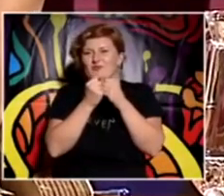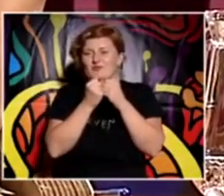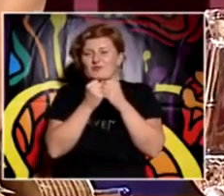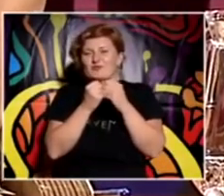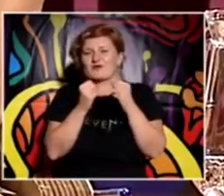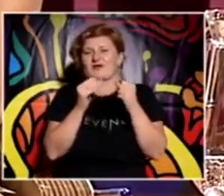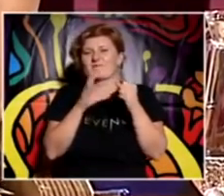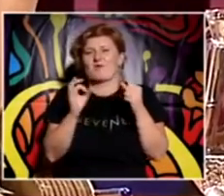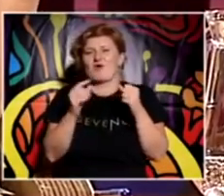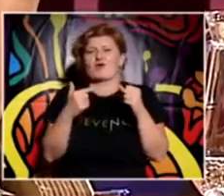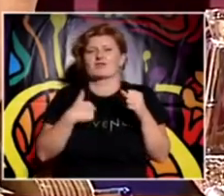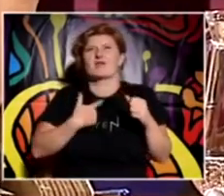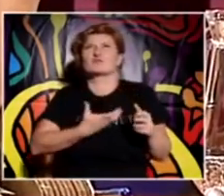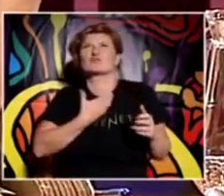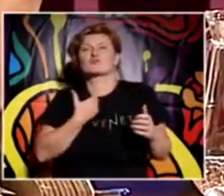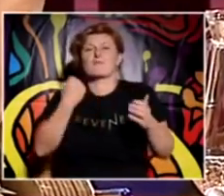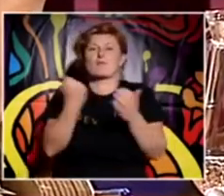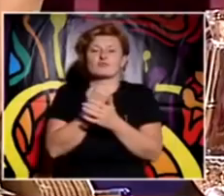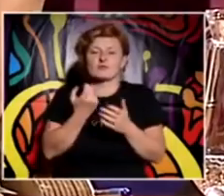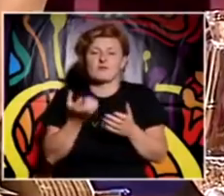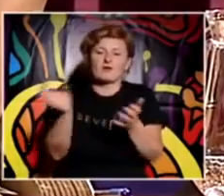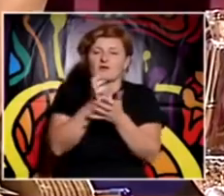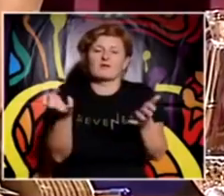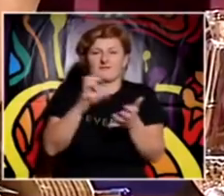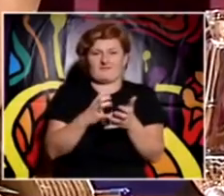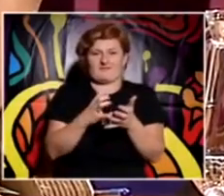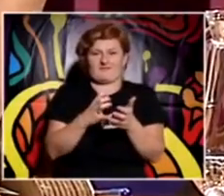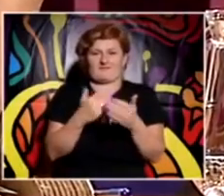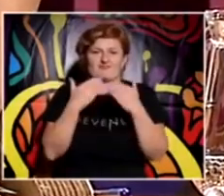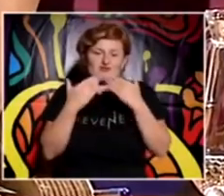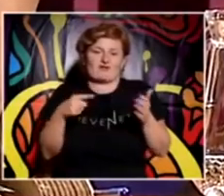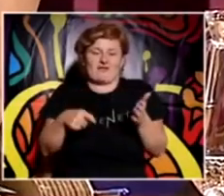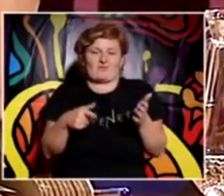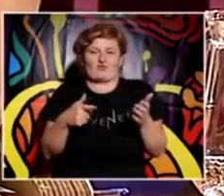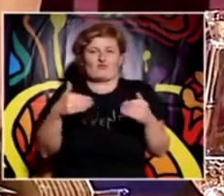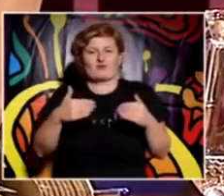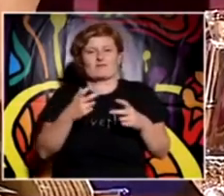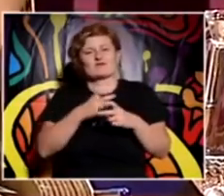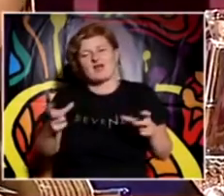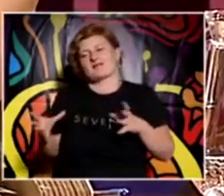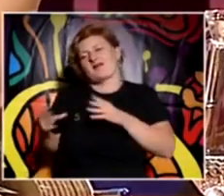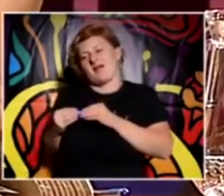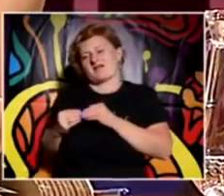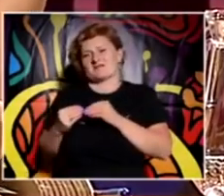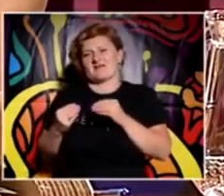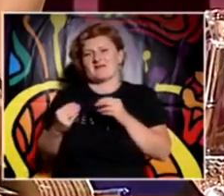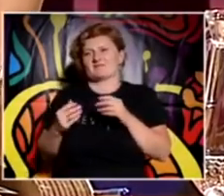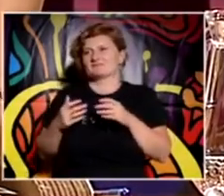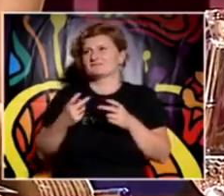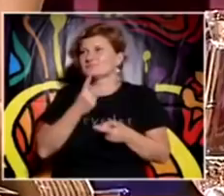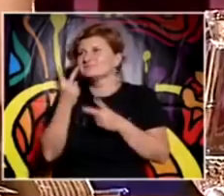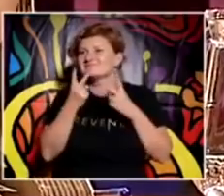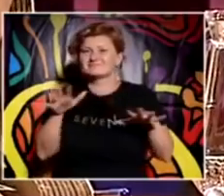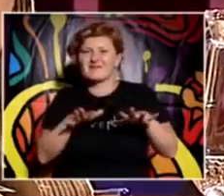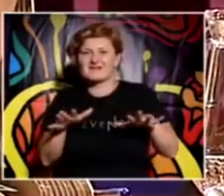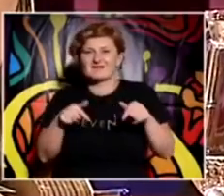nie musimy się przymusowo troszkę tak zoflajnować i dzięki temu bardziej możemy tak spędzić czas ze sobą, chłonąć miejsce tu